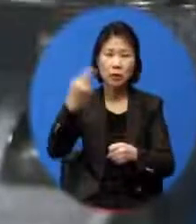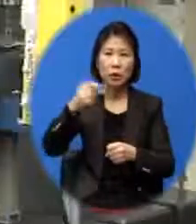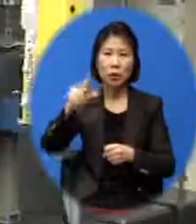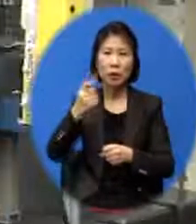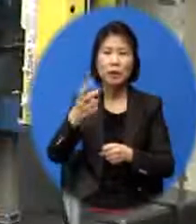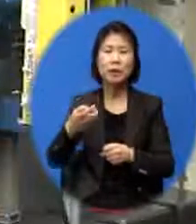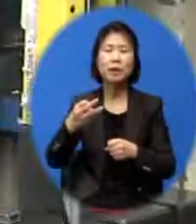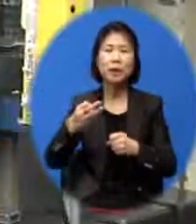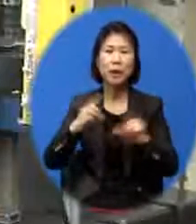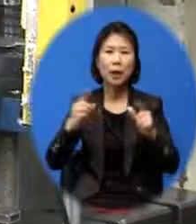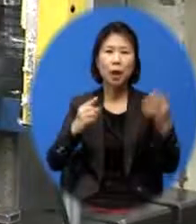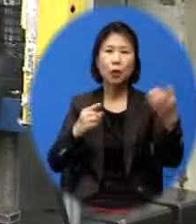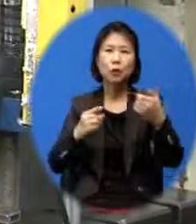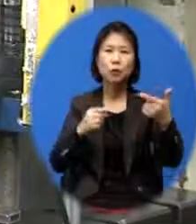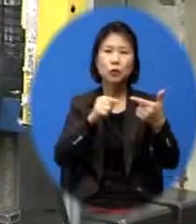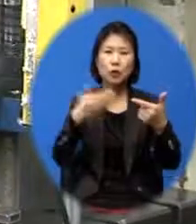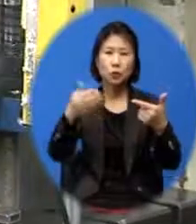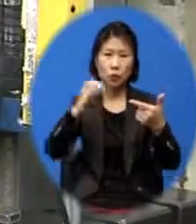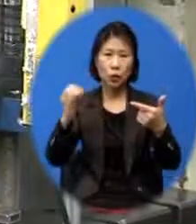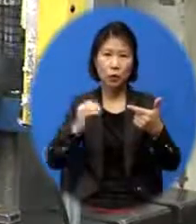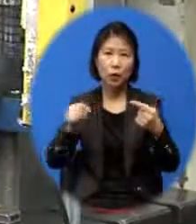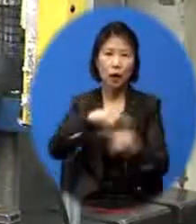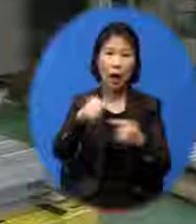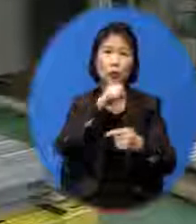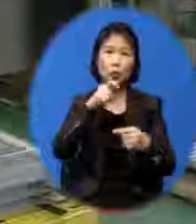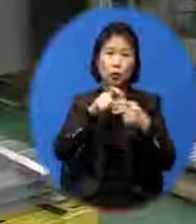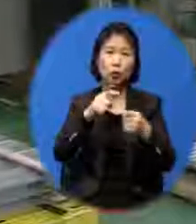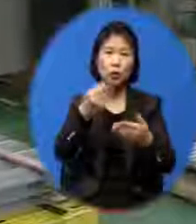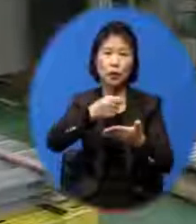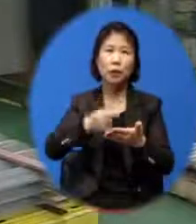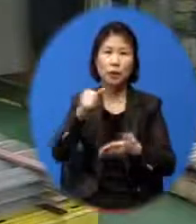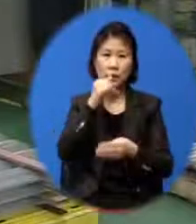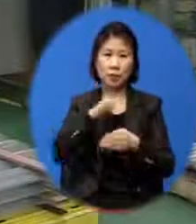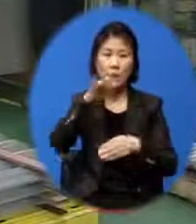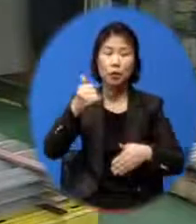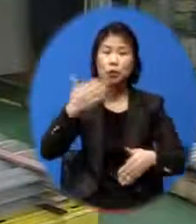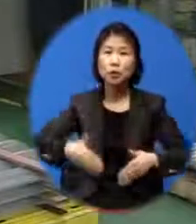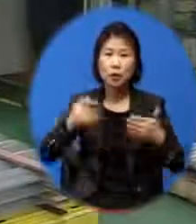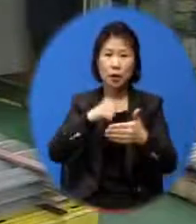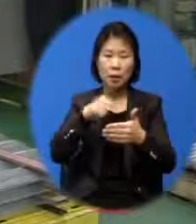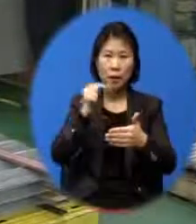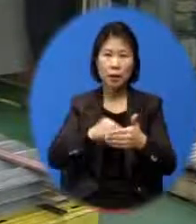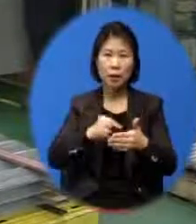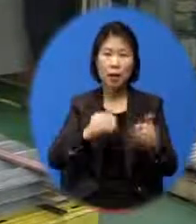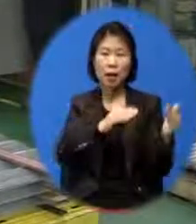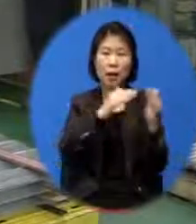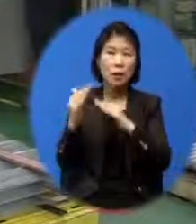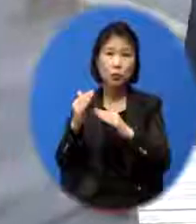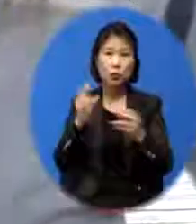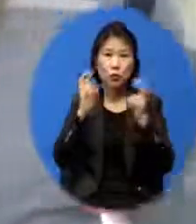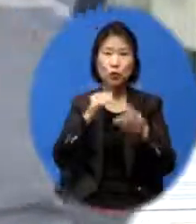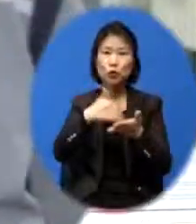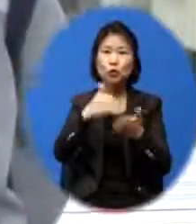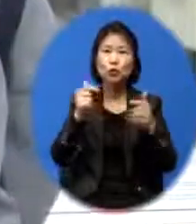1513개로 96.9%의 가동률을 기록하고 있습니다. 이렇게 충남도 내 산업단지 입주 기업 수가 꾸준히 증가한